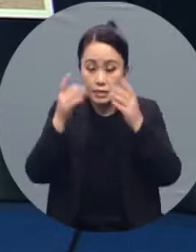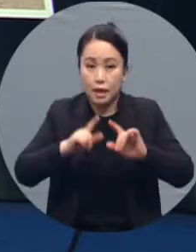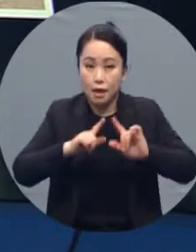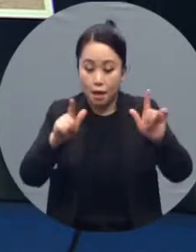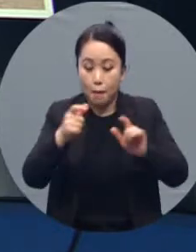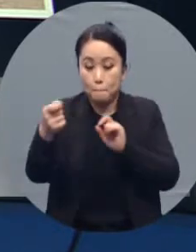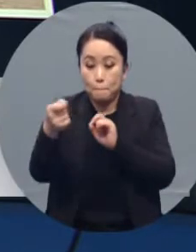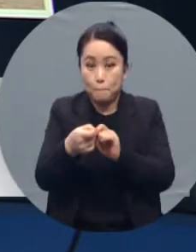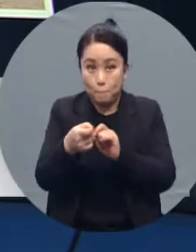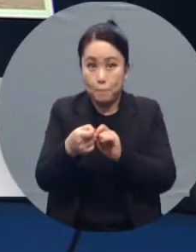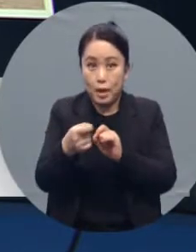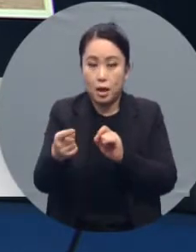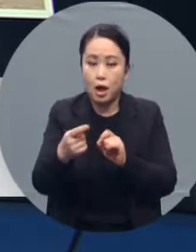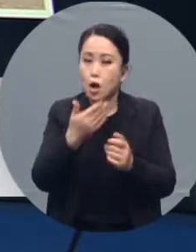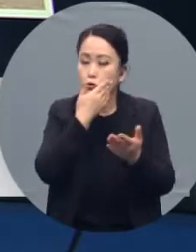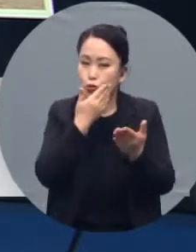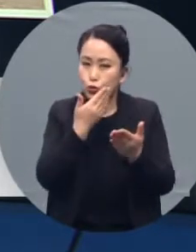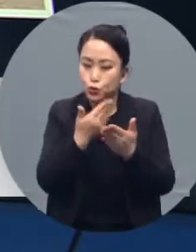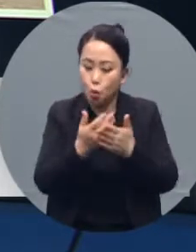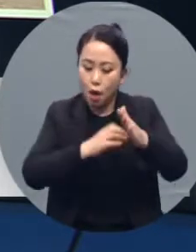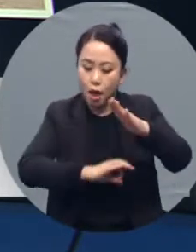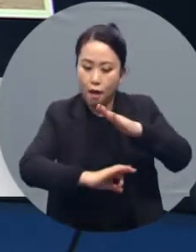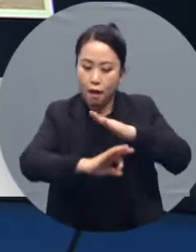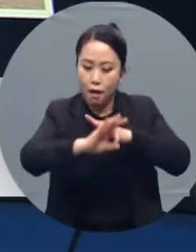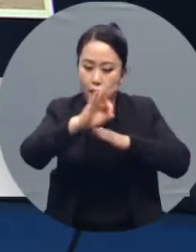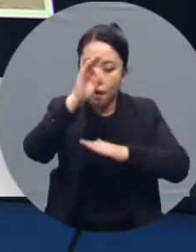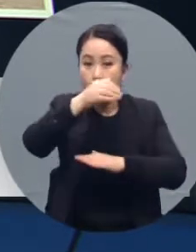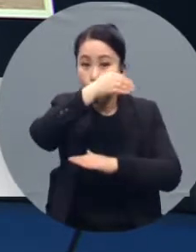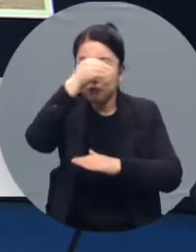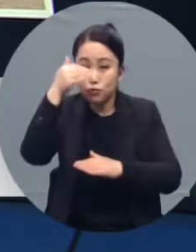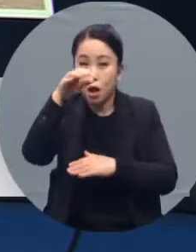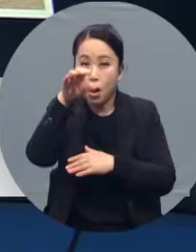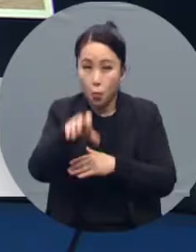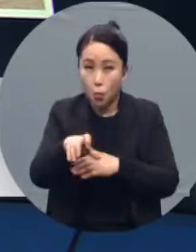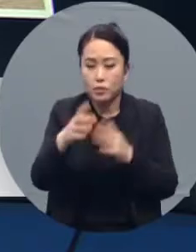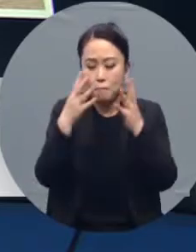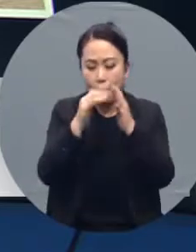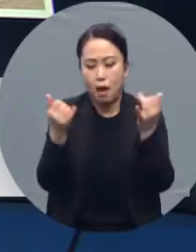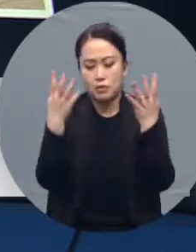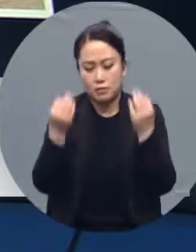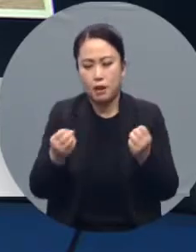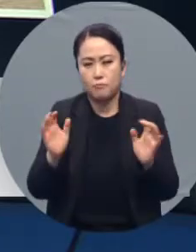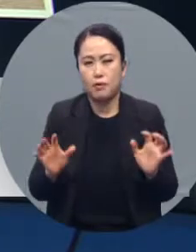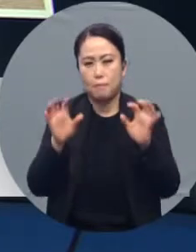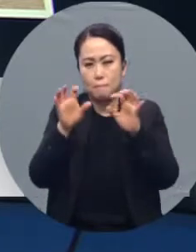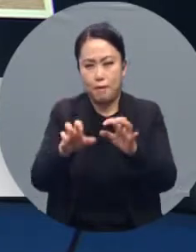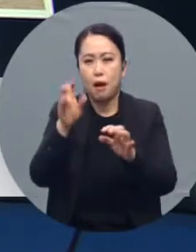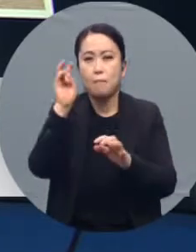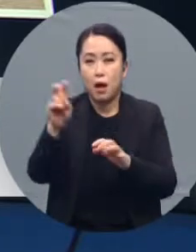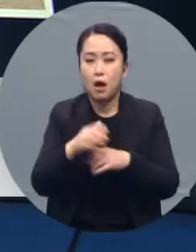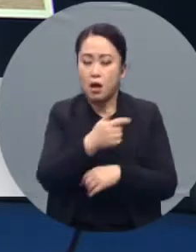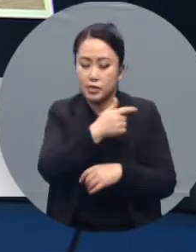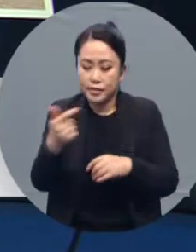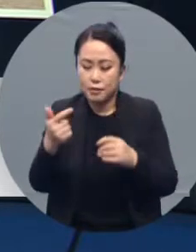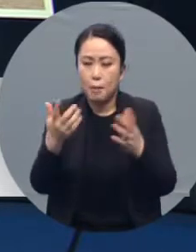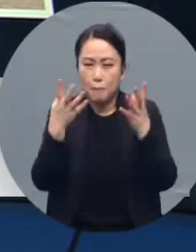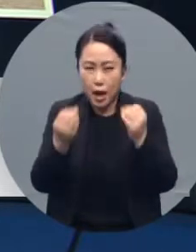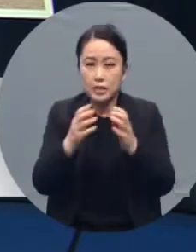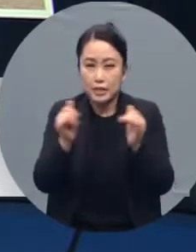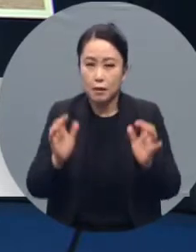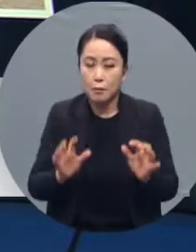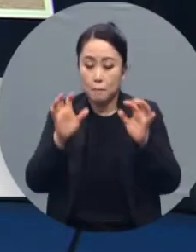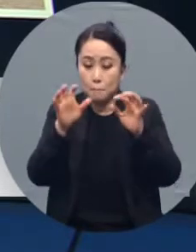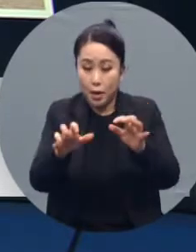새해가 얼마 남지 않은 가운데 주요 해맞이 명소에는 수많은 사람들이 몰릴 것으로 예상됩니다. 대규모 인파가 몰릴 경우를